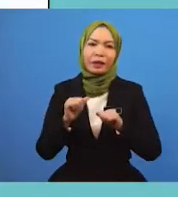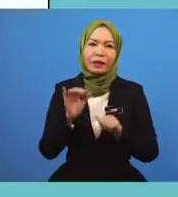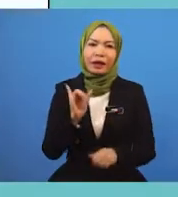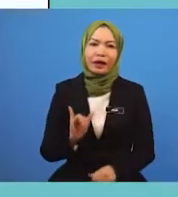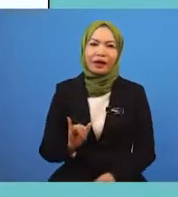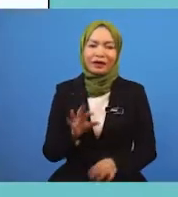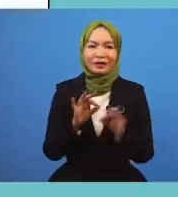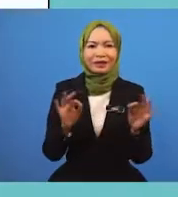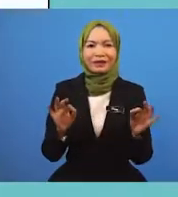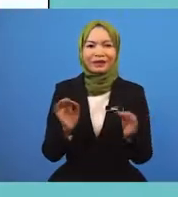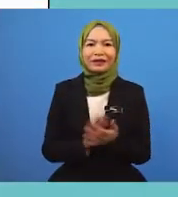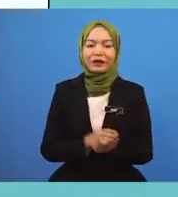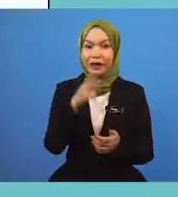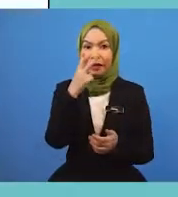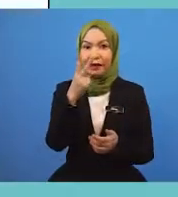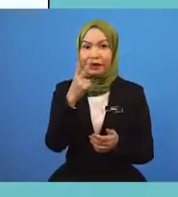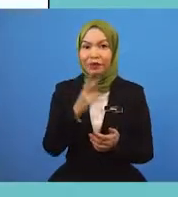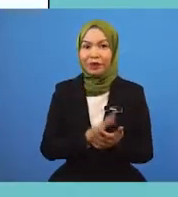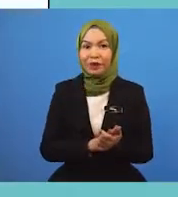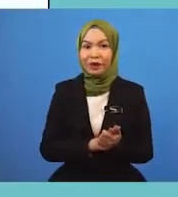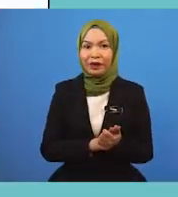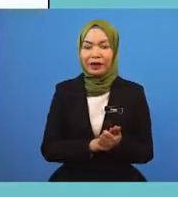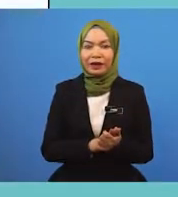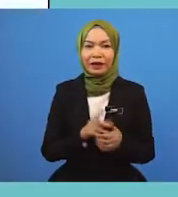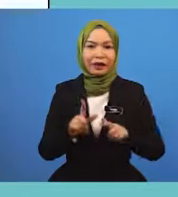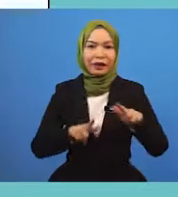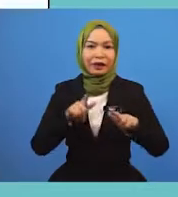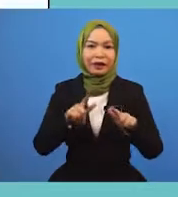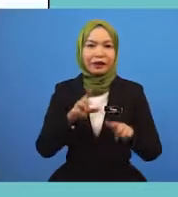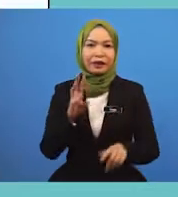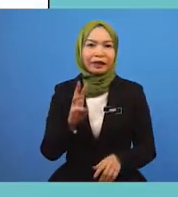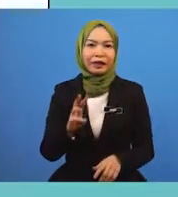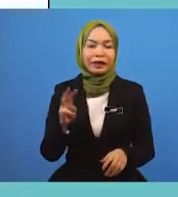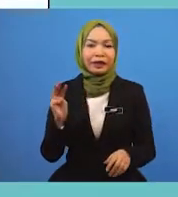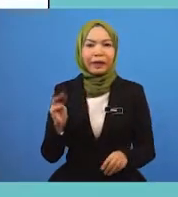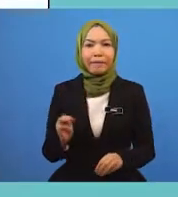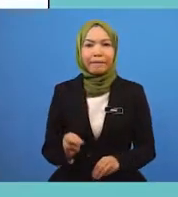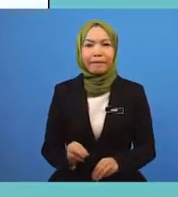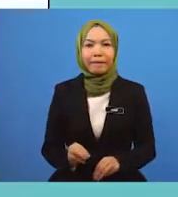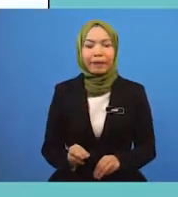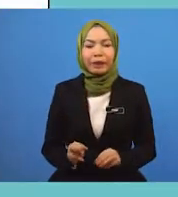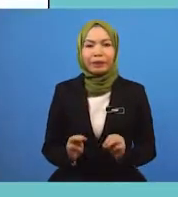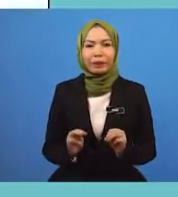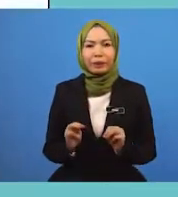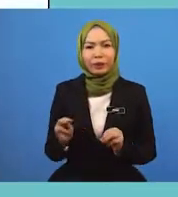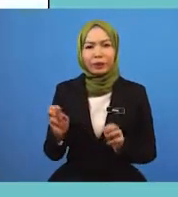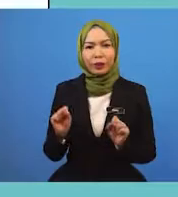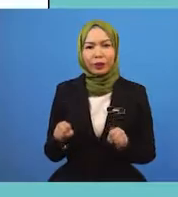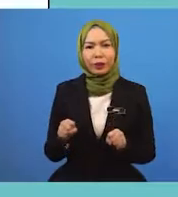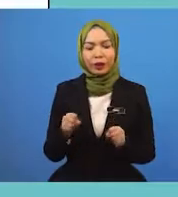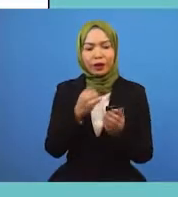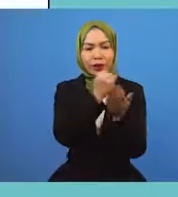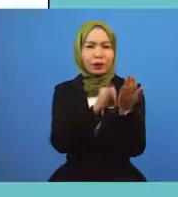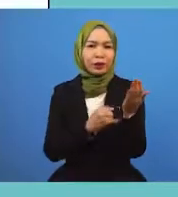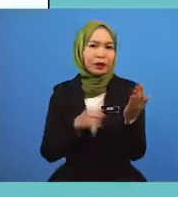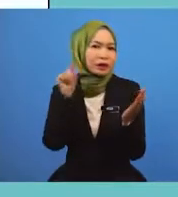paparan ini. Dan langkah yang keenam, murid-murid bolehlah melukis gambar rajah aras